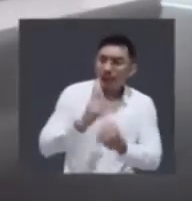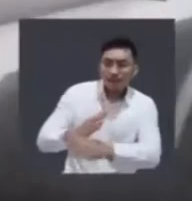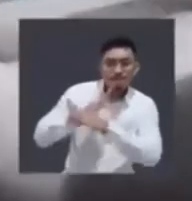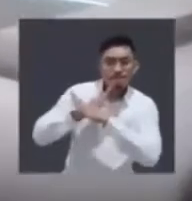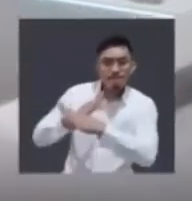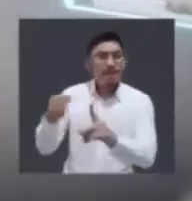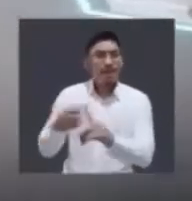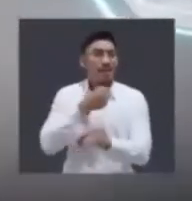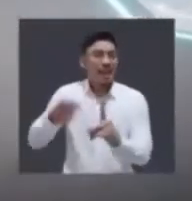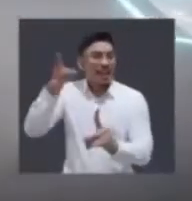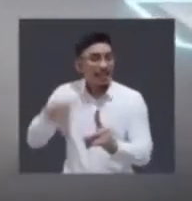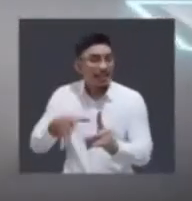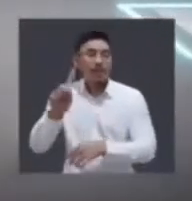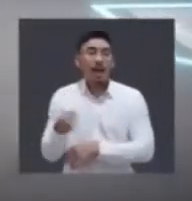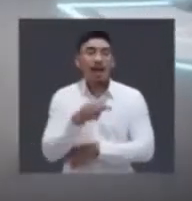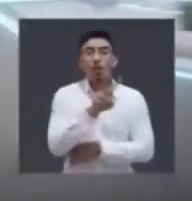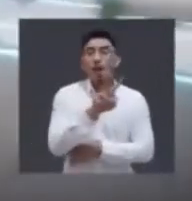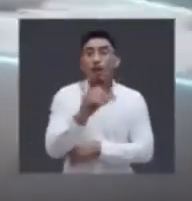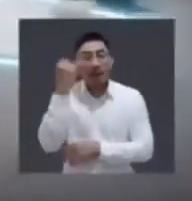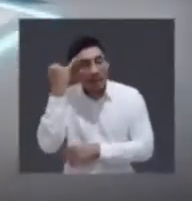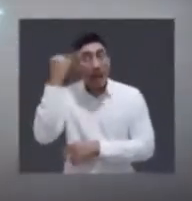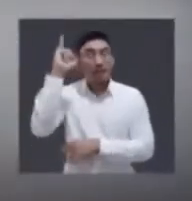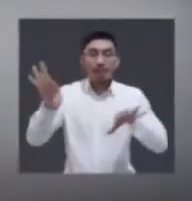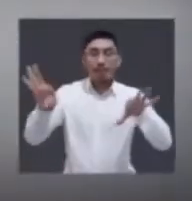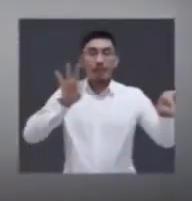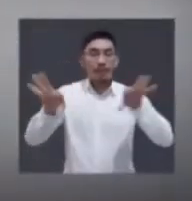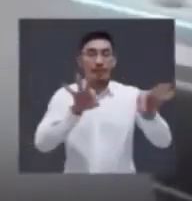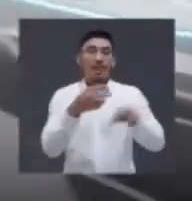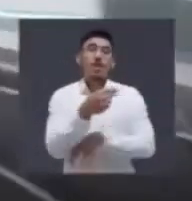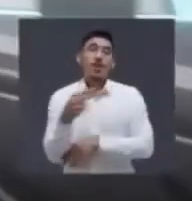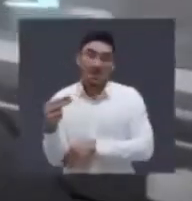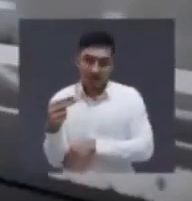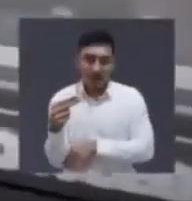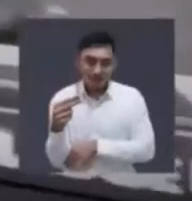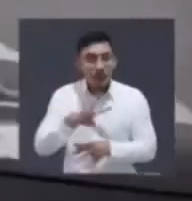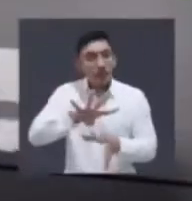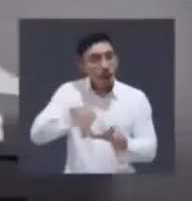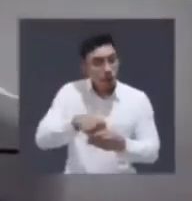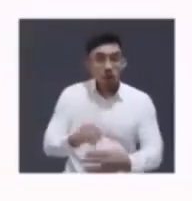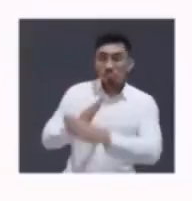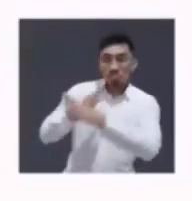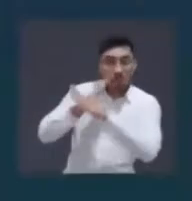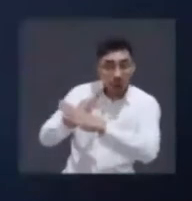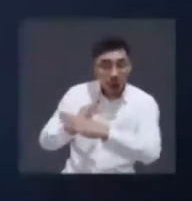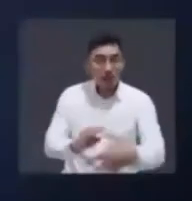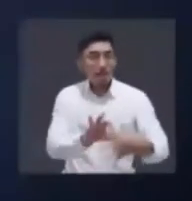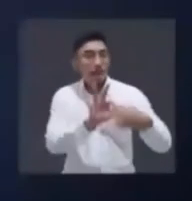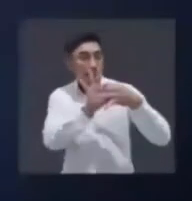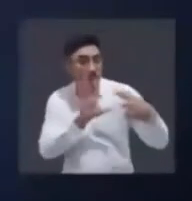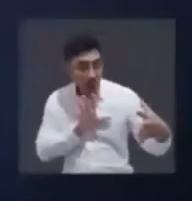seputar upaya-upaya pencegahan kekerasan ekstrim dari 20 inisiatif terpilih di Indonesia mencakup